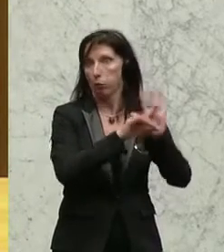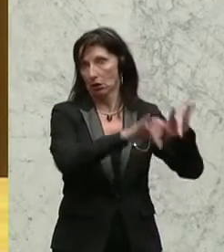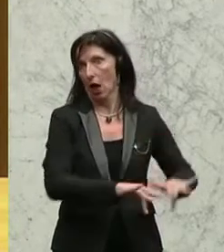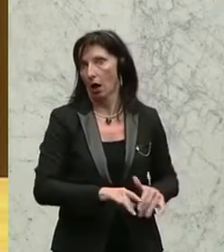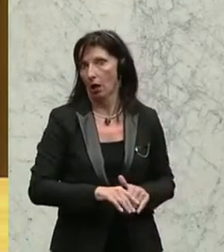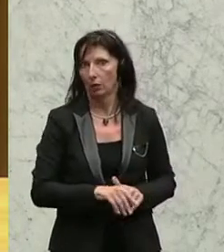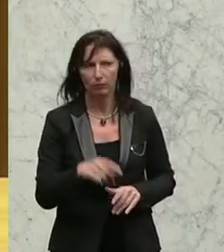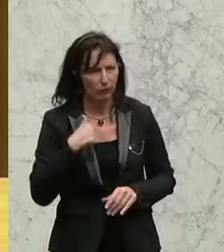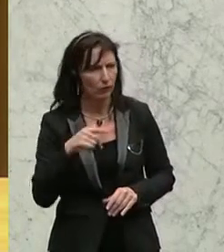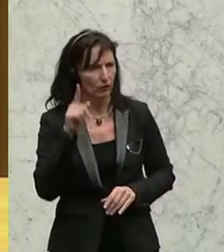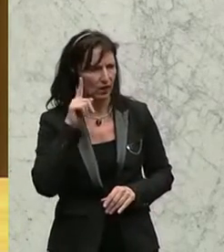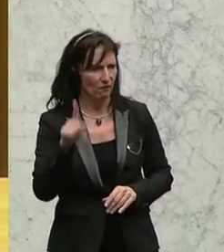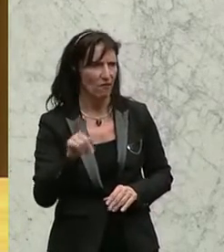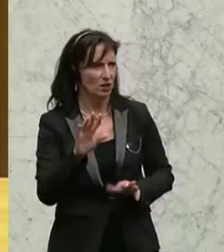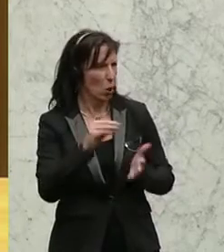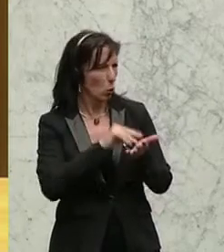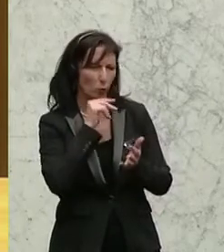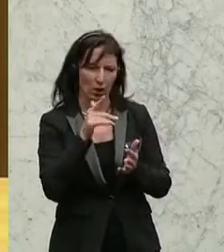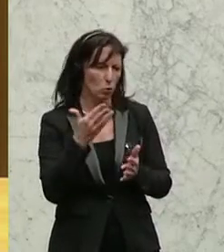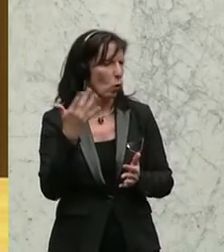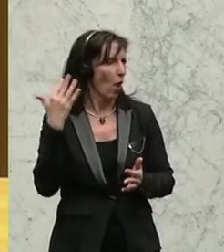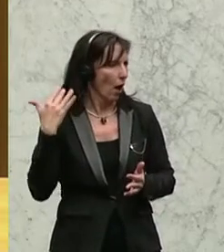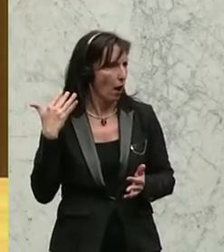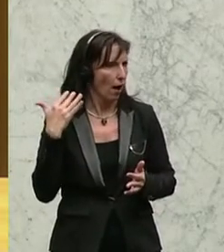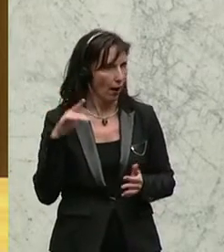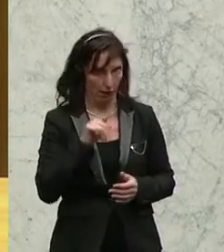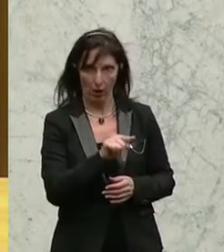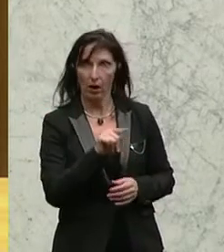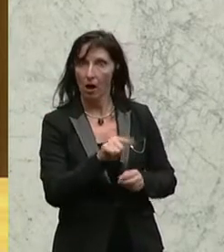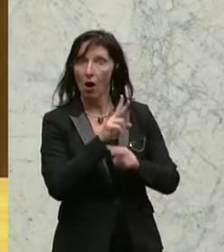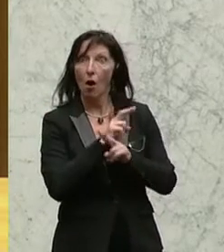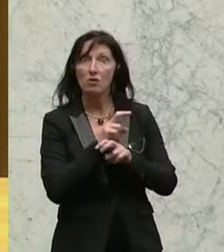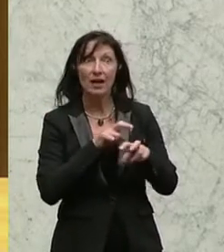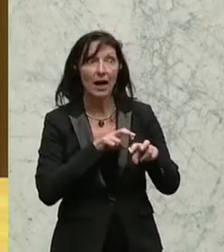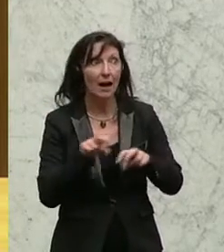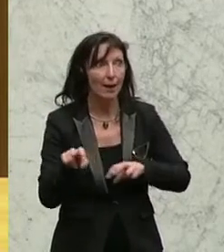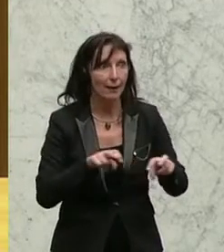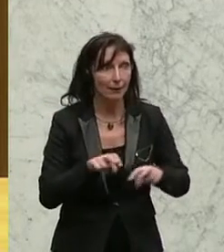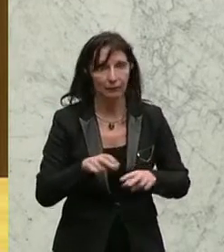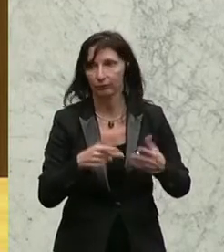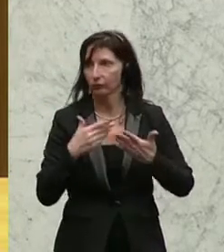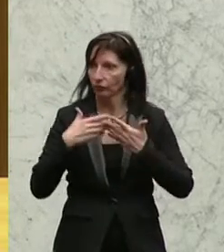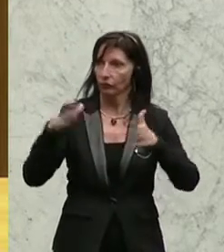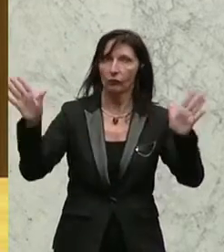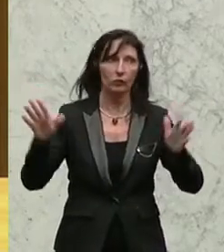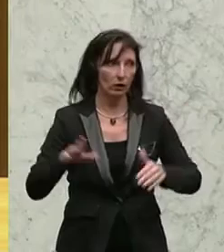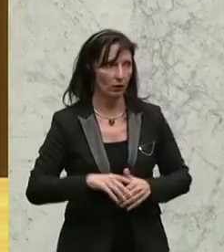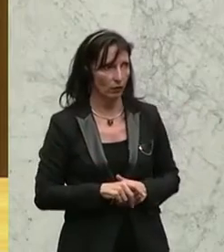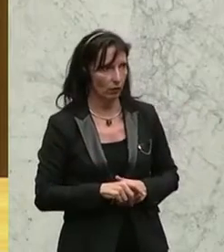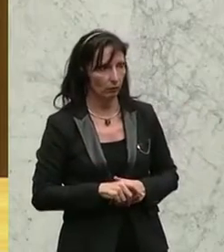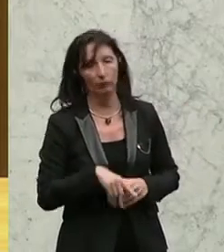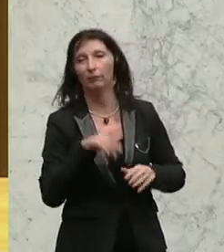weiß genau, das war nicht so lange her, wie die österreichische Regierung und auch die Öffentlichkeit mit